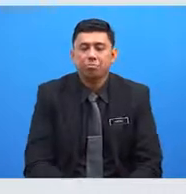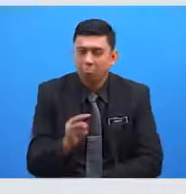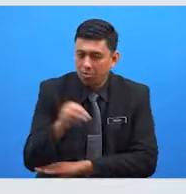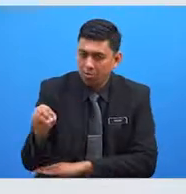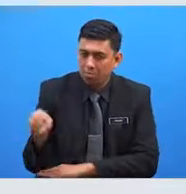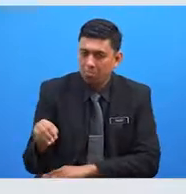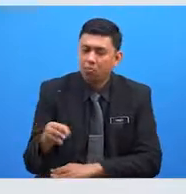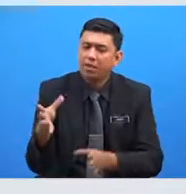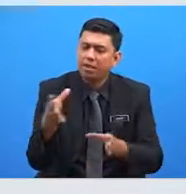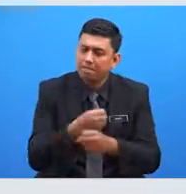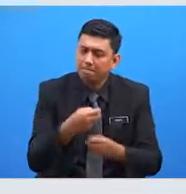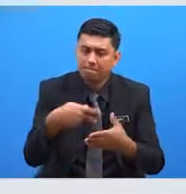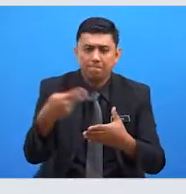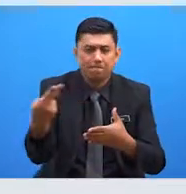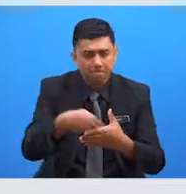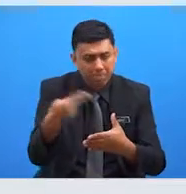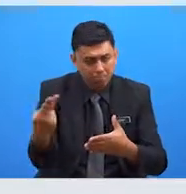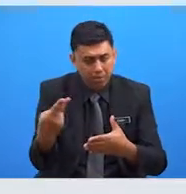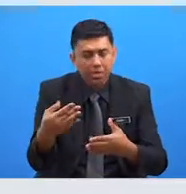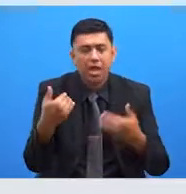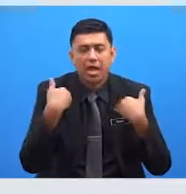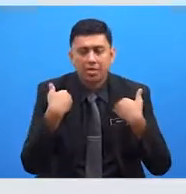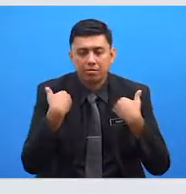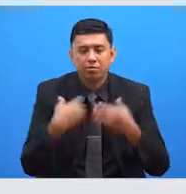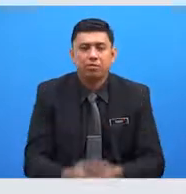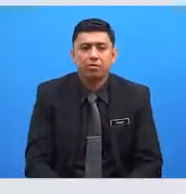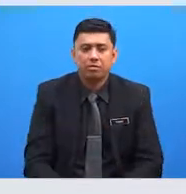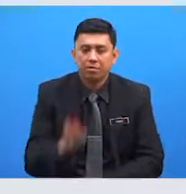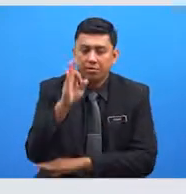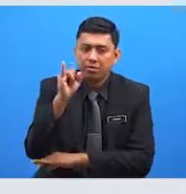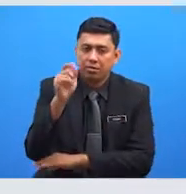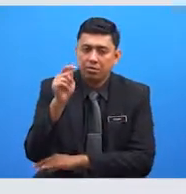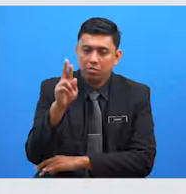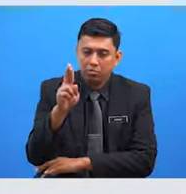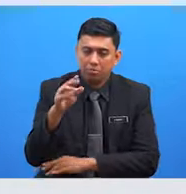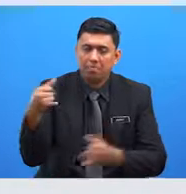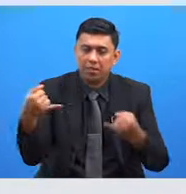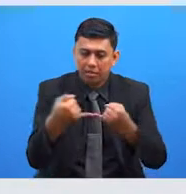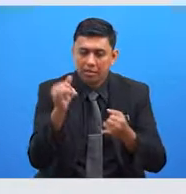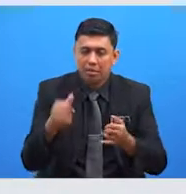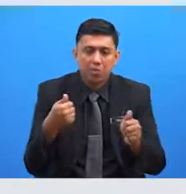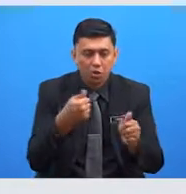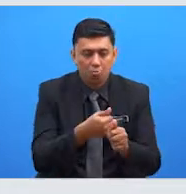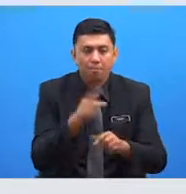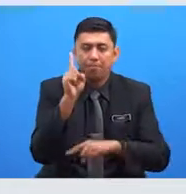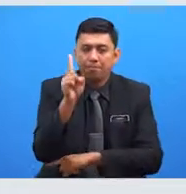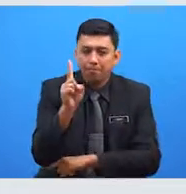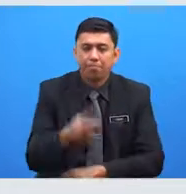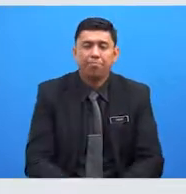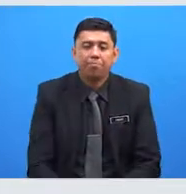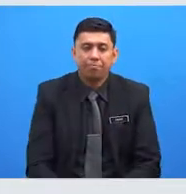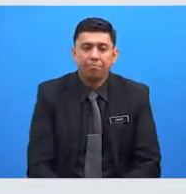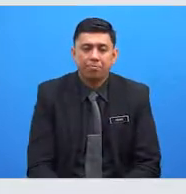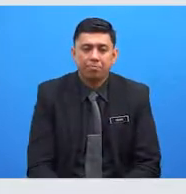Murid-murid dapat menghasilkan laman web yang mempunyai fitur interaktif berikut. Pertama, laman web